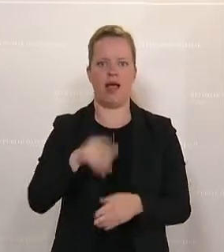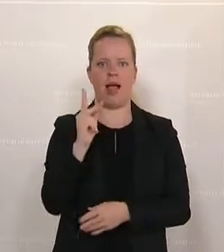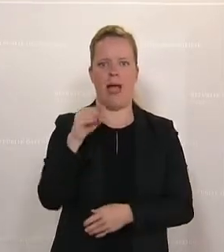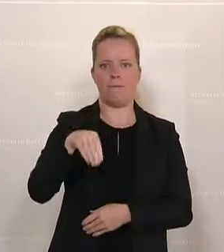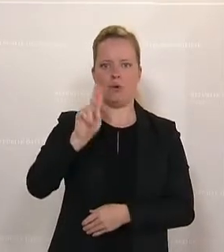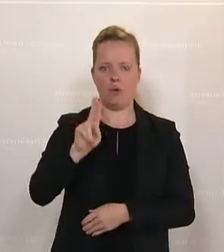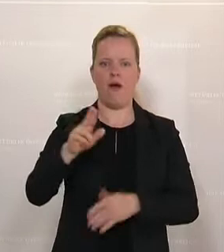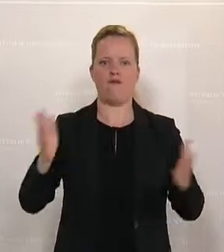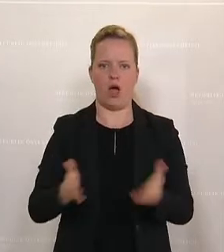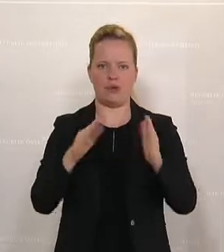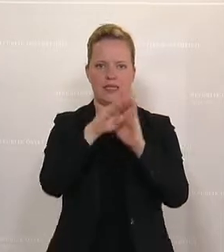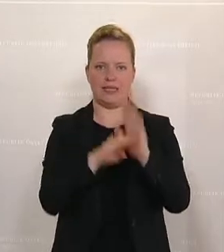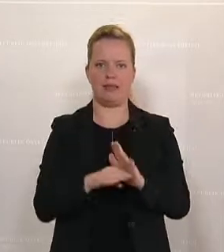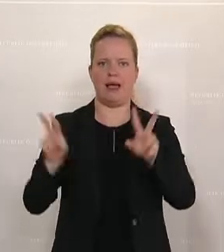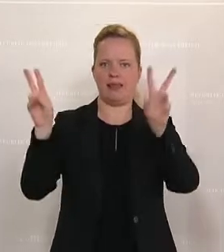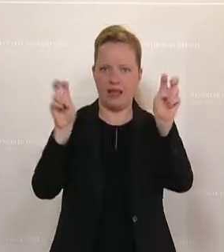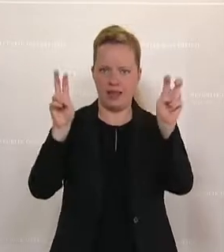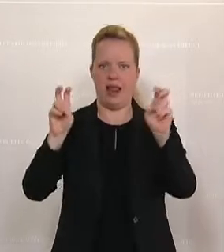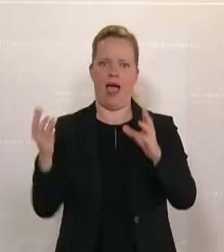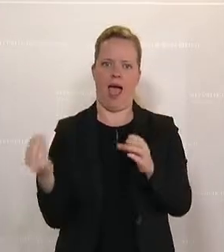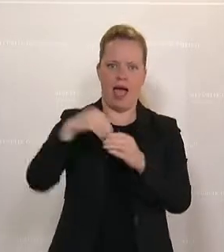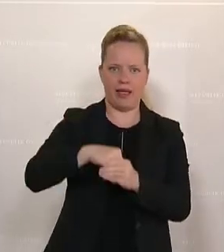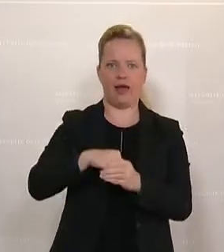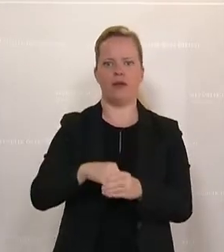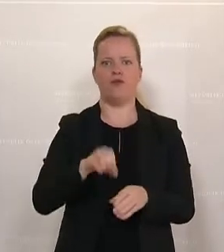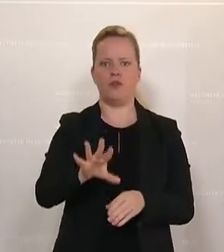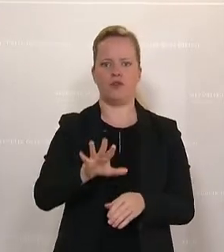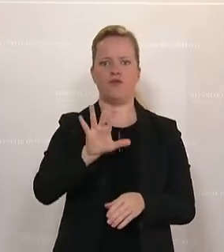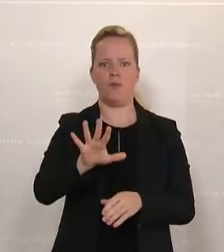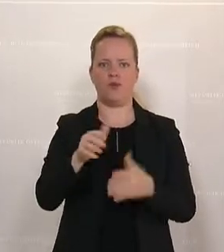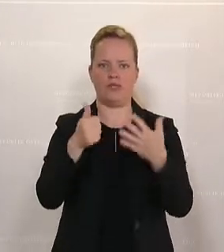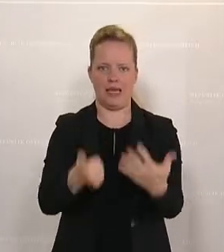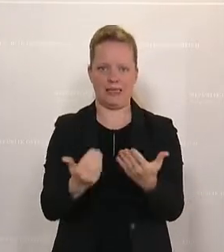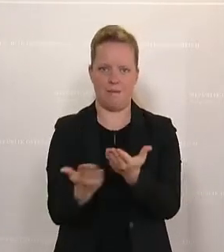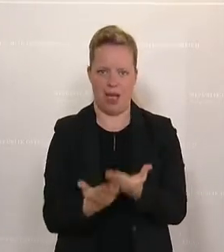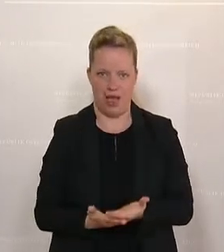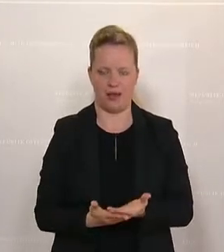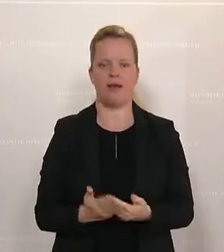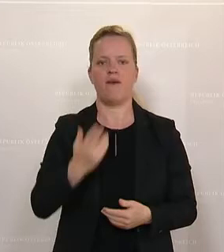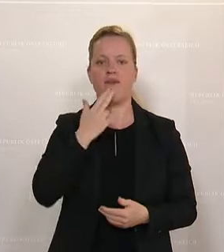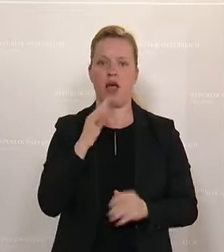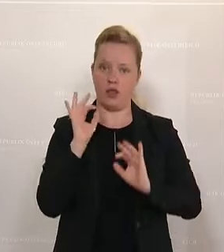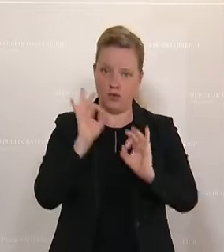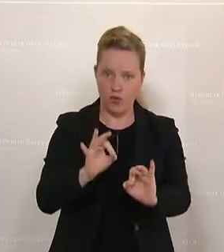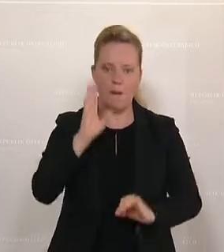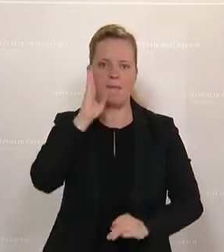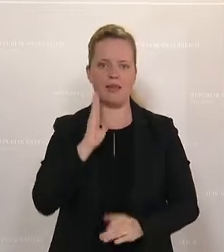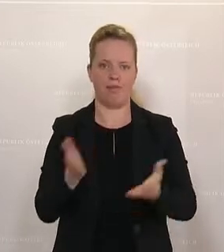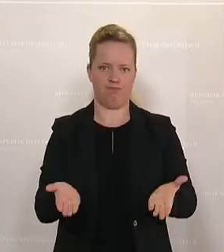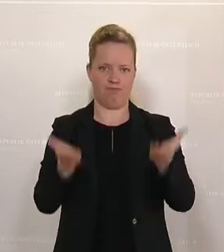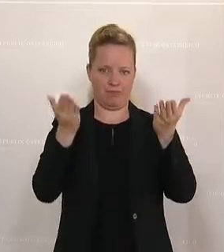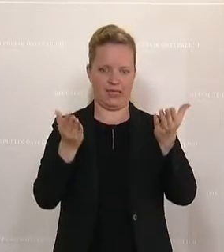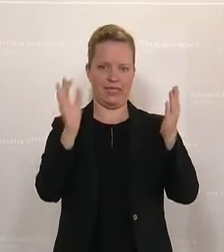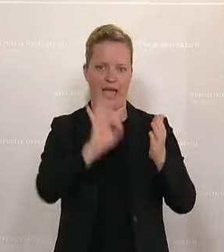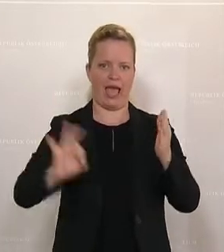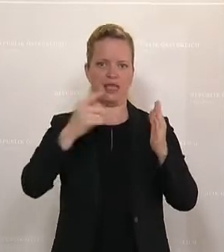-Förderungsgesetz am Titel und Eingang in 1565 der Beilagen. Wer spricht sich für diesen Gesetzentwurf aus, den bitte ich um